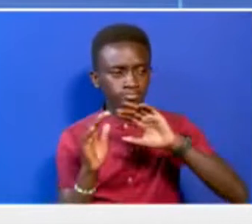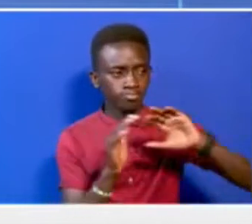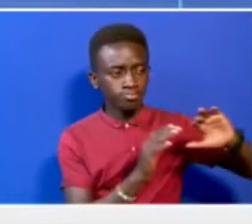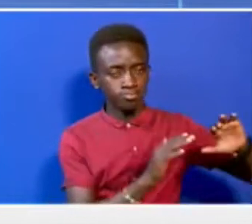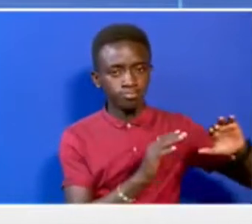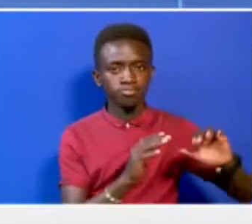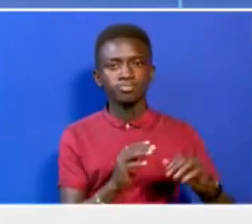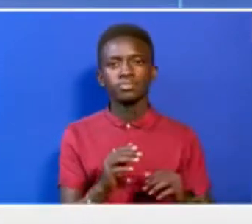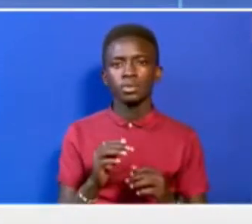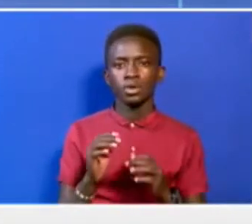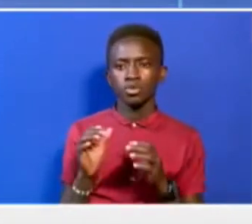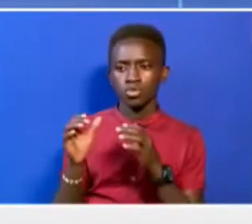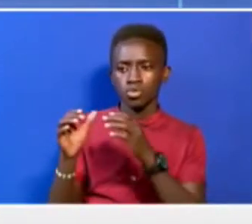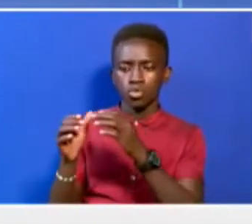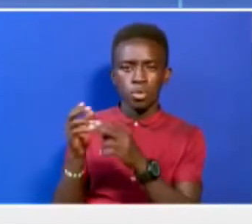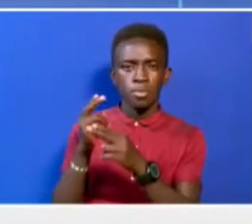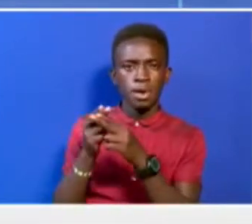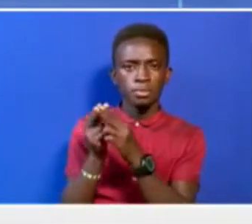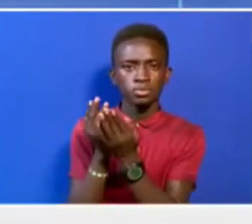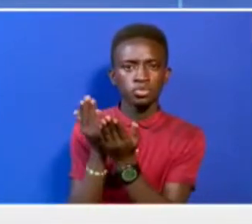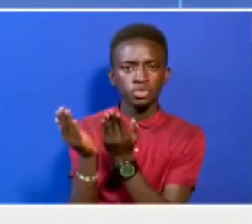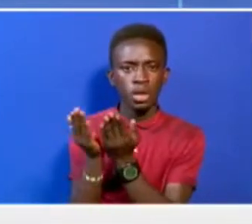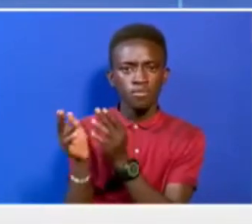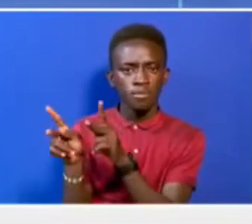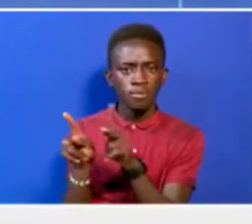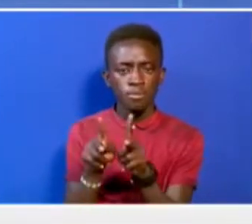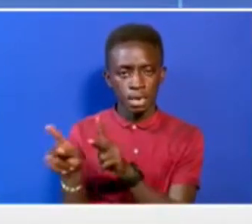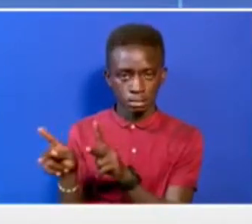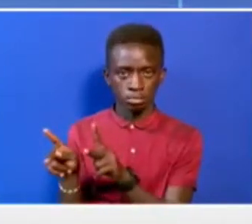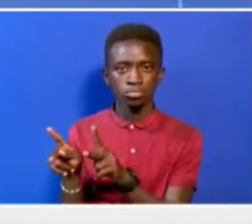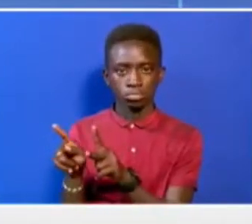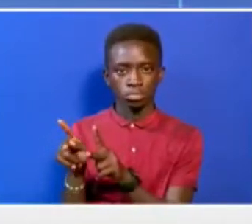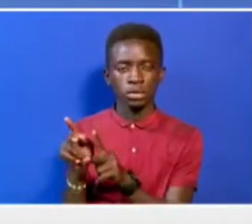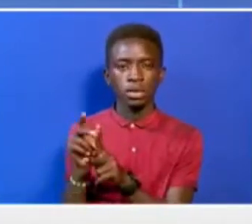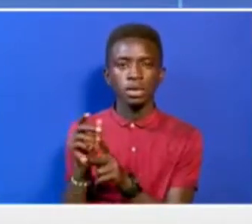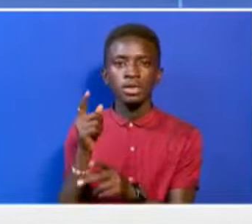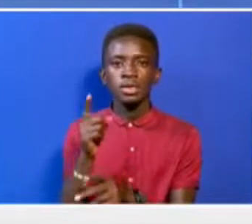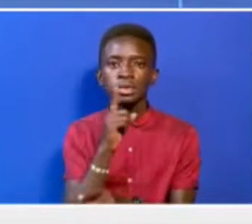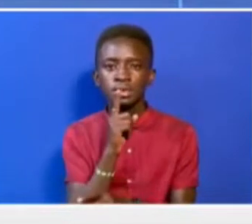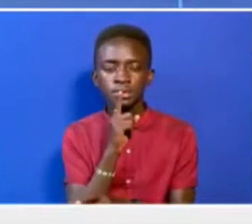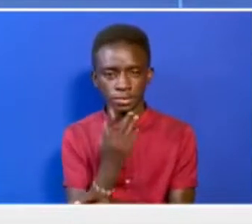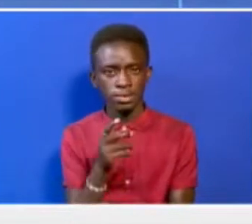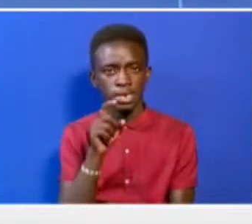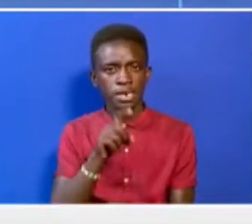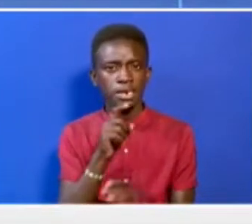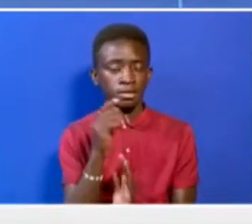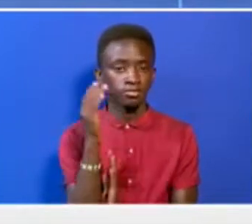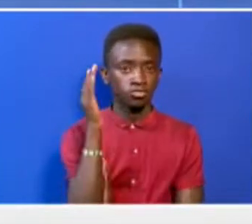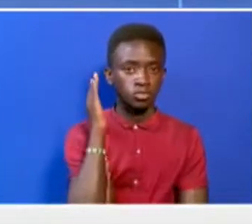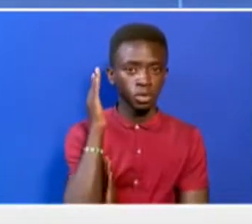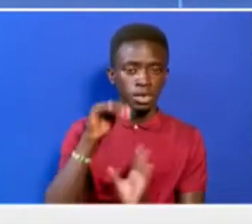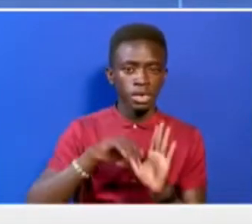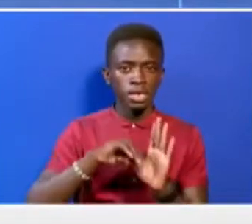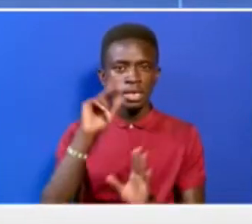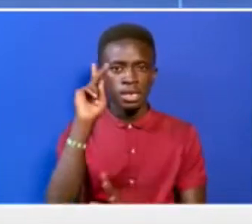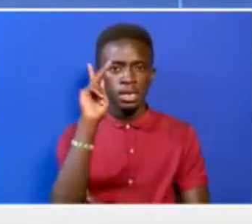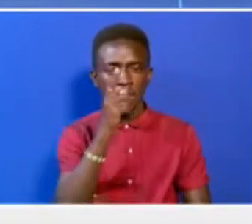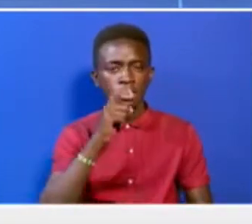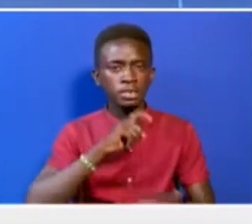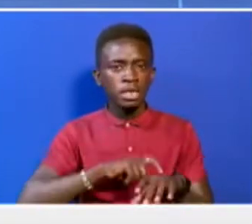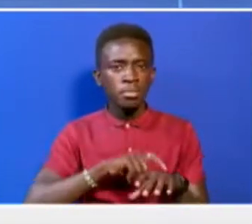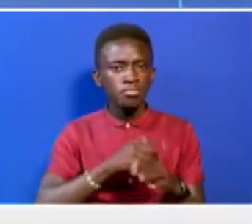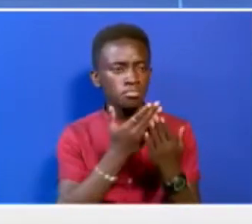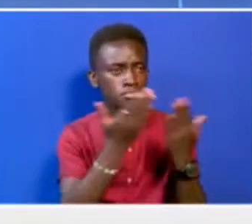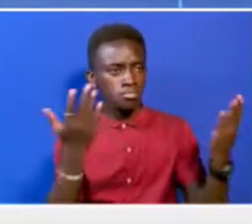The Service Party Mwangi Kiunjuri ametoa wito kwa uongozi wa masuala ya usalama hapa nchini kutokuwa wabaguzi